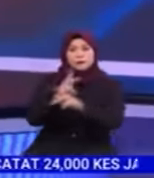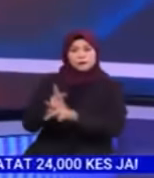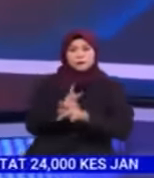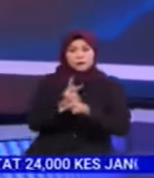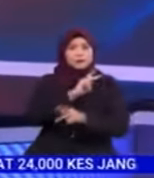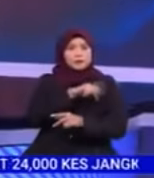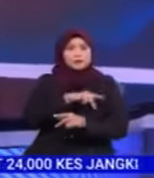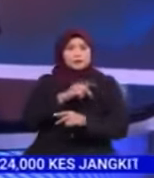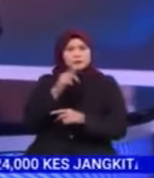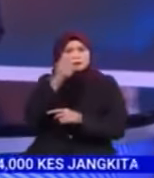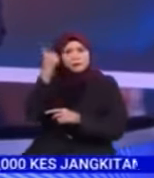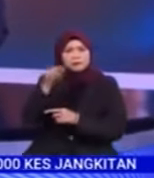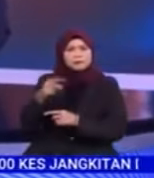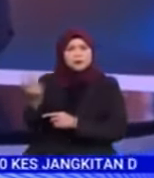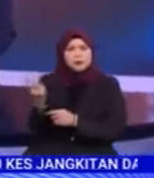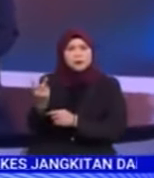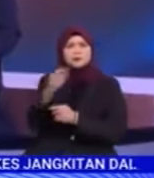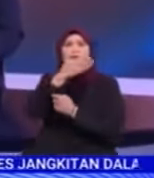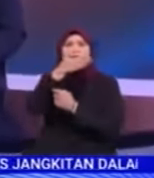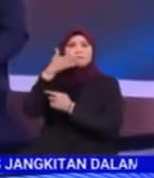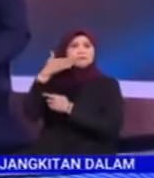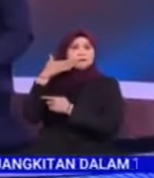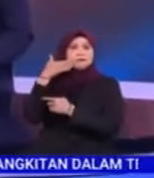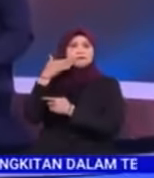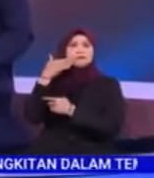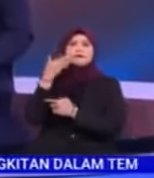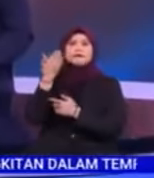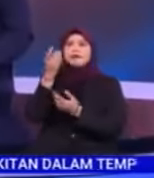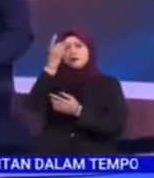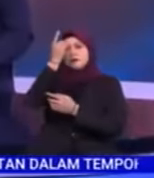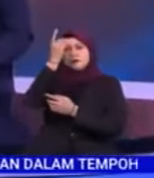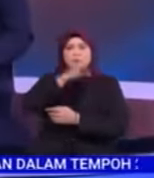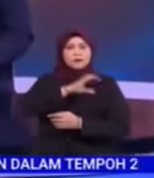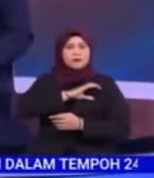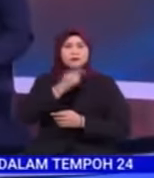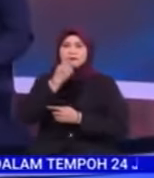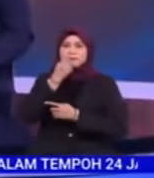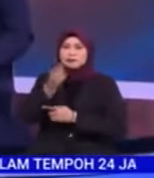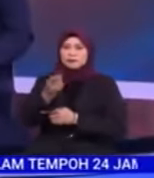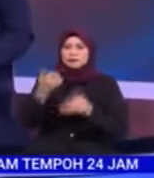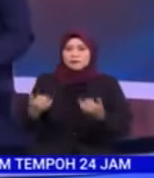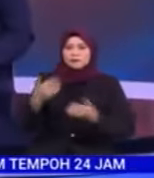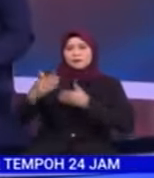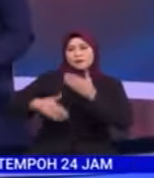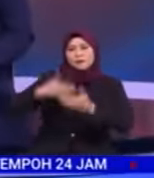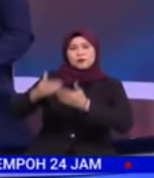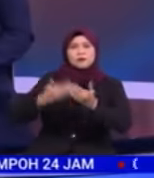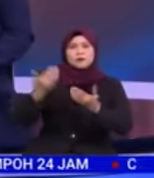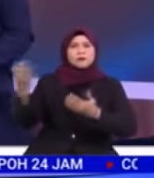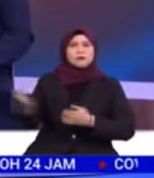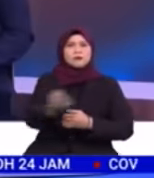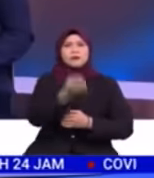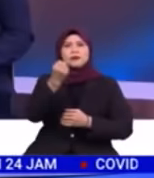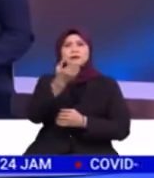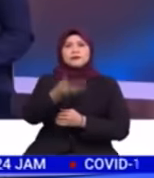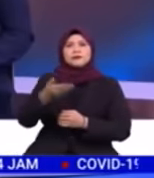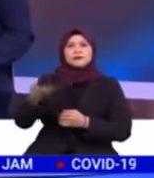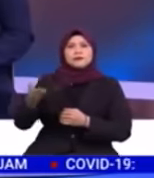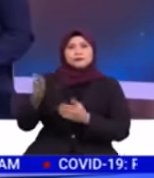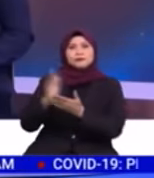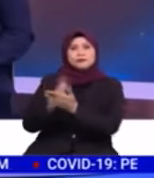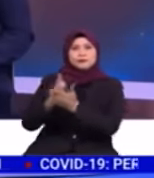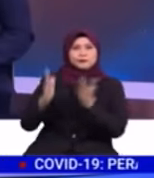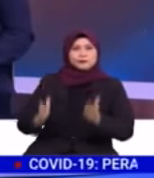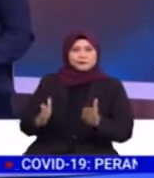keranjang berpuasa ketua polis Lano jatuh arjunaidi Muhammad memberitahu police dalam proses menyita halte milik